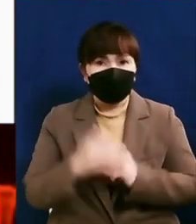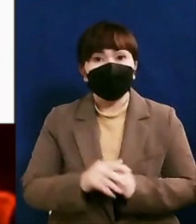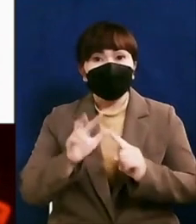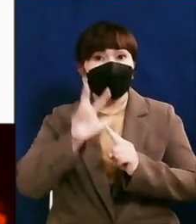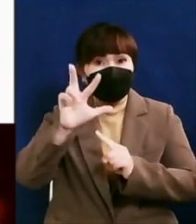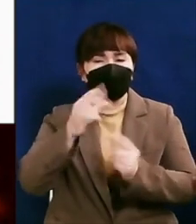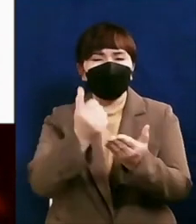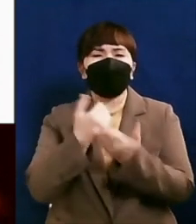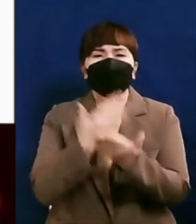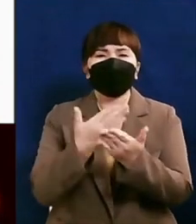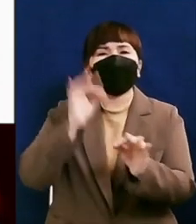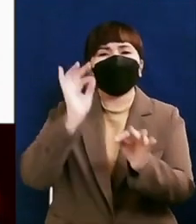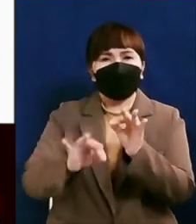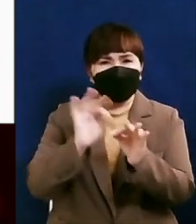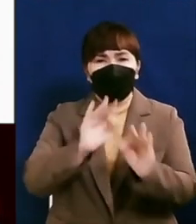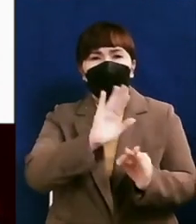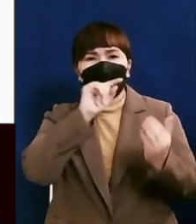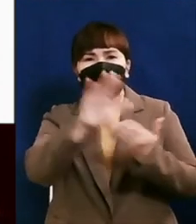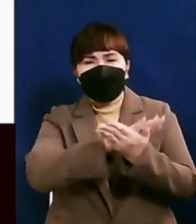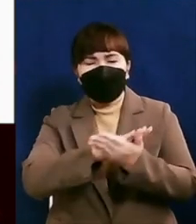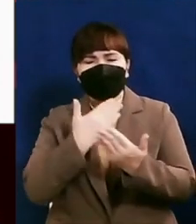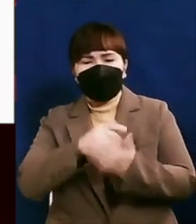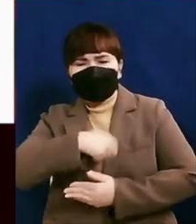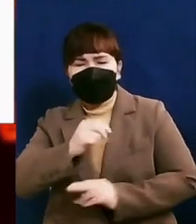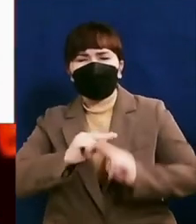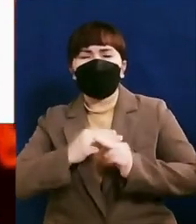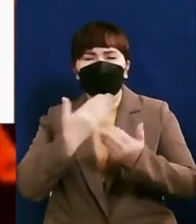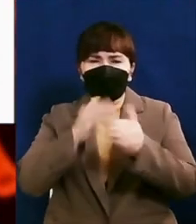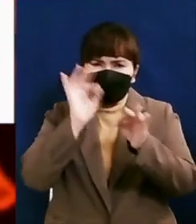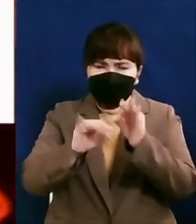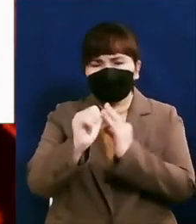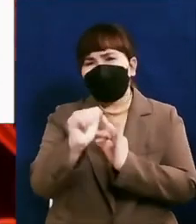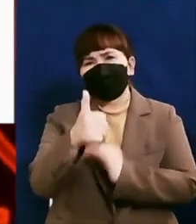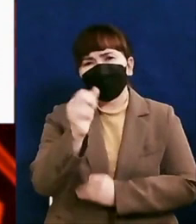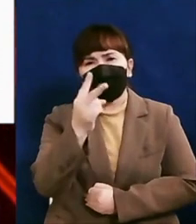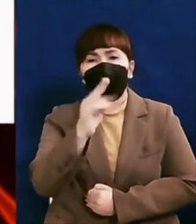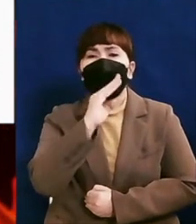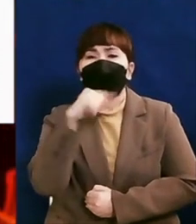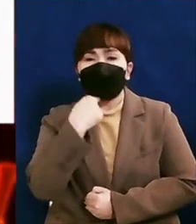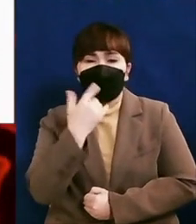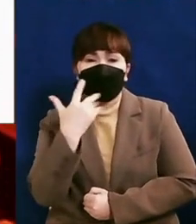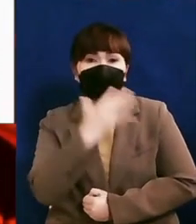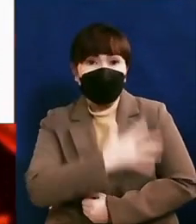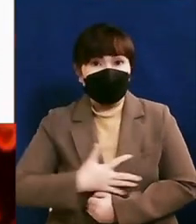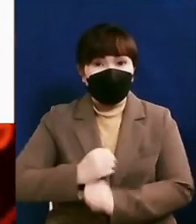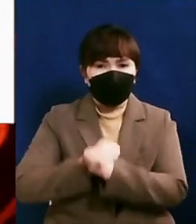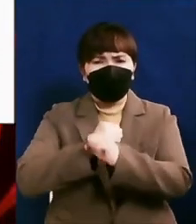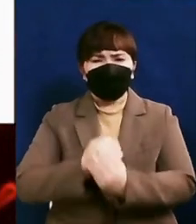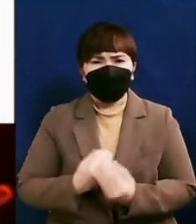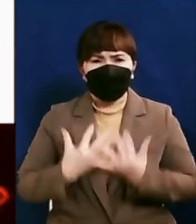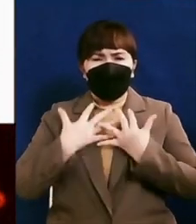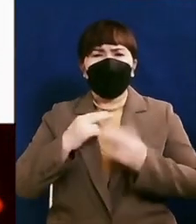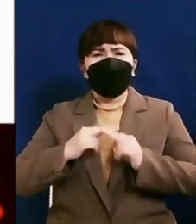ลดค่าใช้จ่ายนะครับทั้งของประเทศและของตัวท่านเองด้วยนะครับเพราะเมื่อท่านฉีดวัคซีนแล้วในร่างกายเหมือนกับมีภูมิคุ้มกันแล้วครับเ